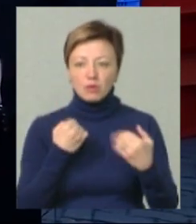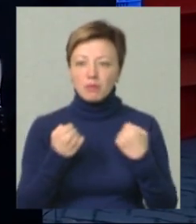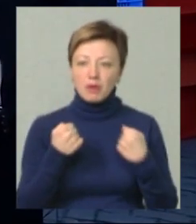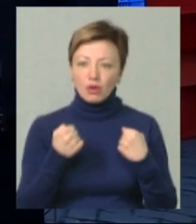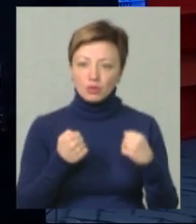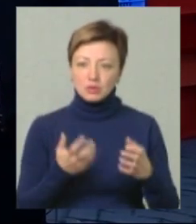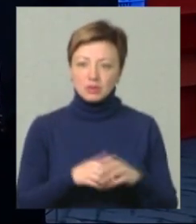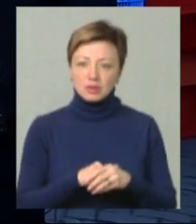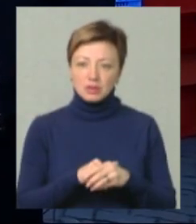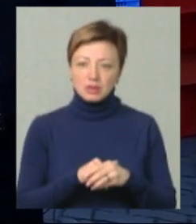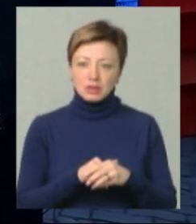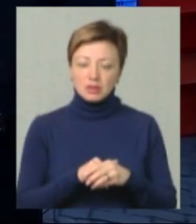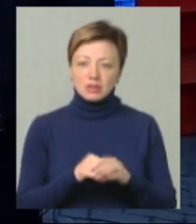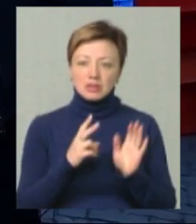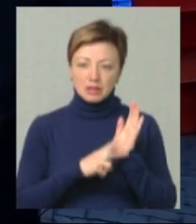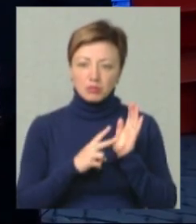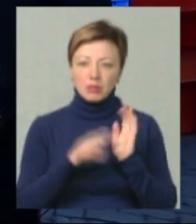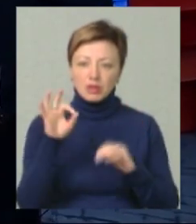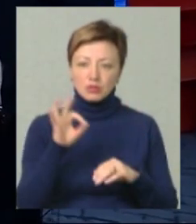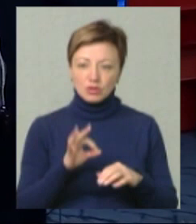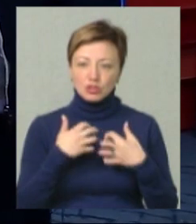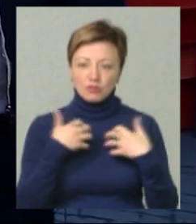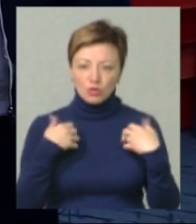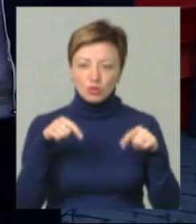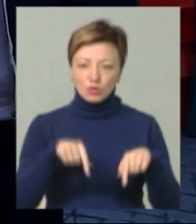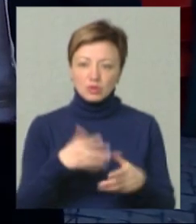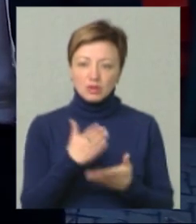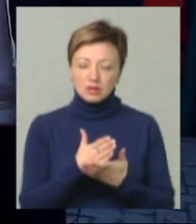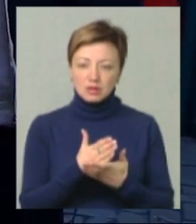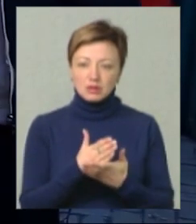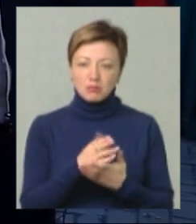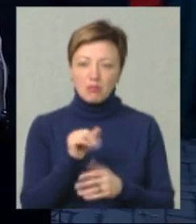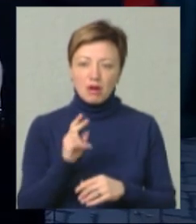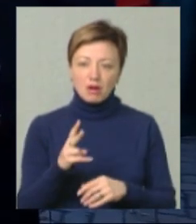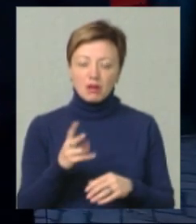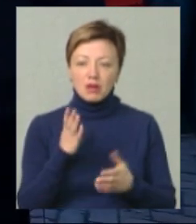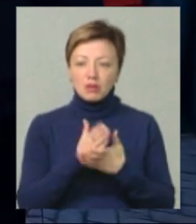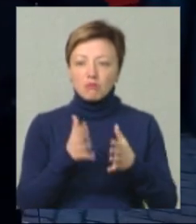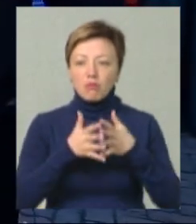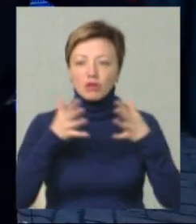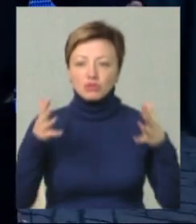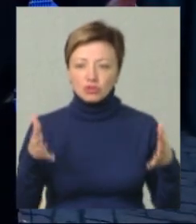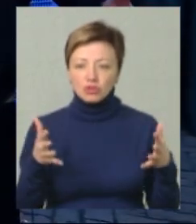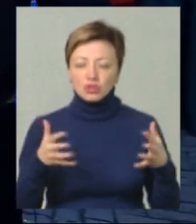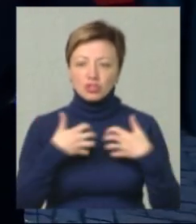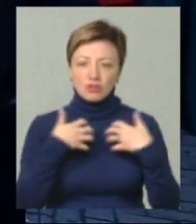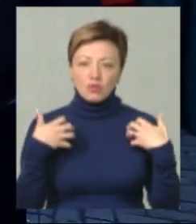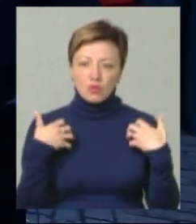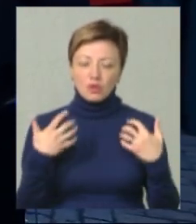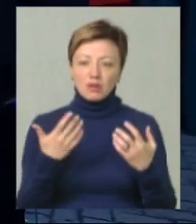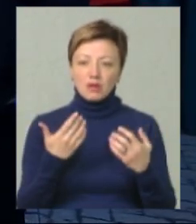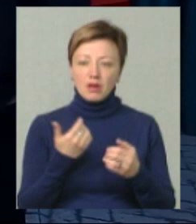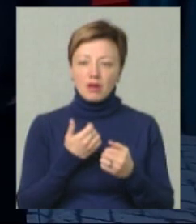Но 70% еще животных находится в парке. В парке находятся большие животные,